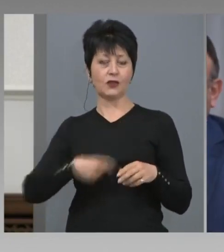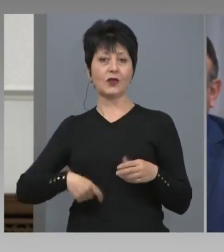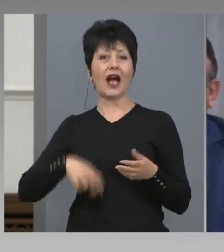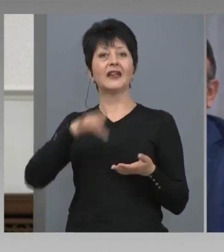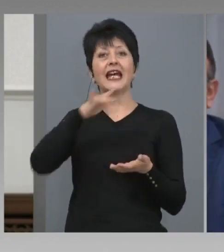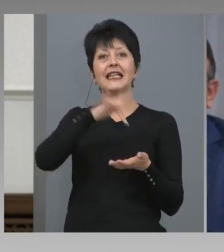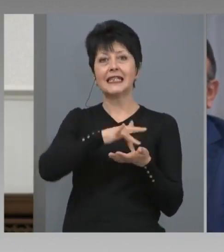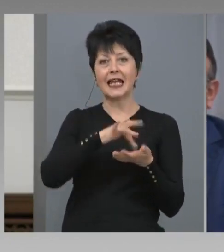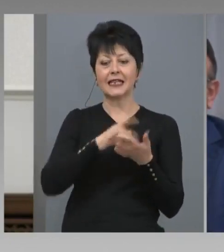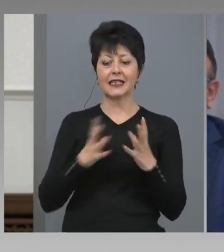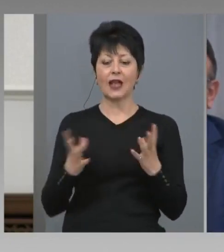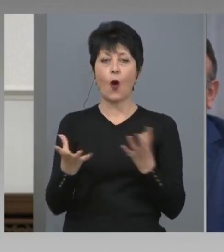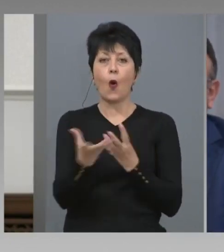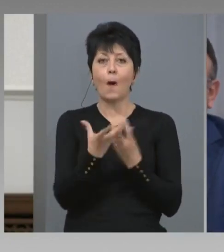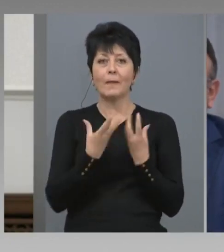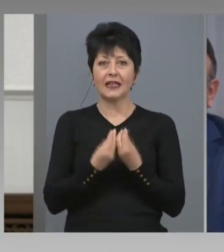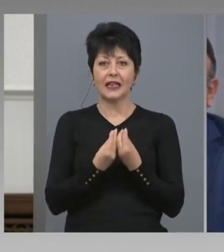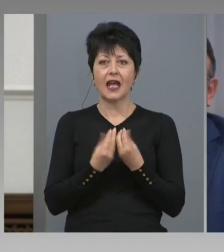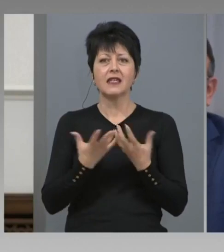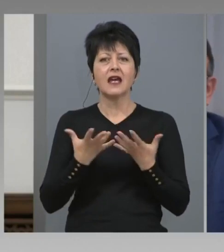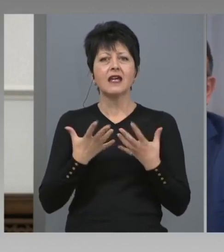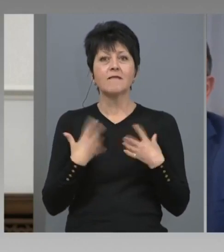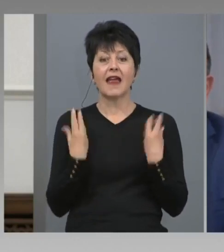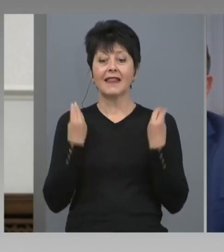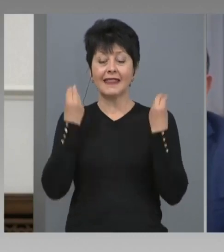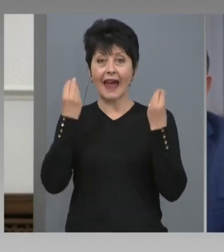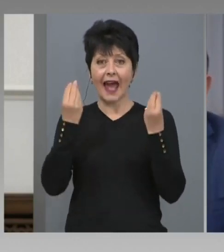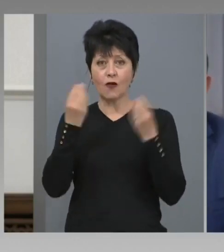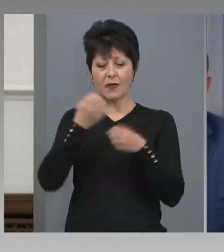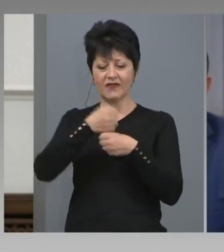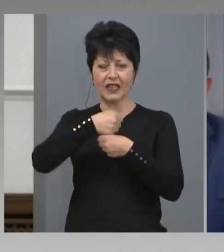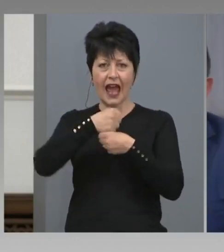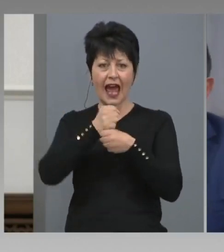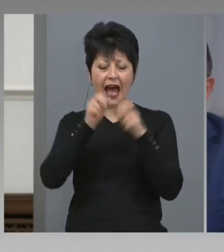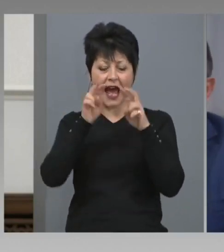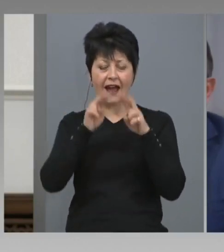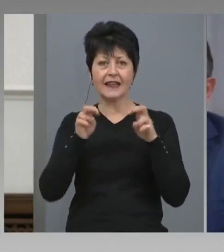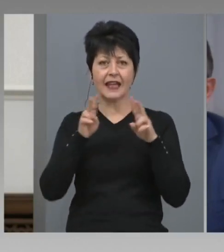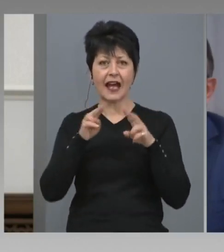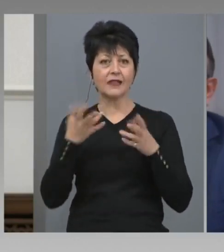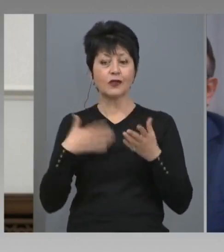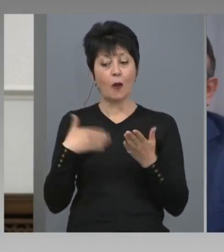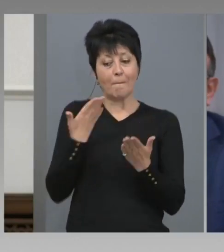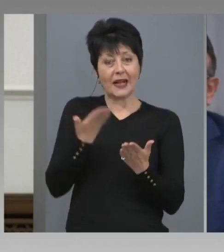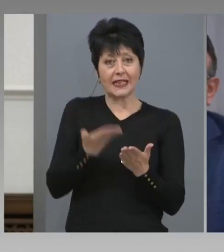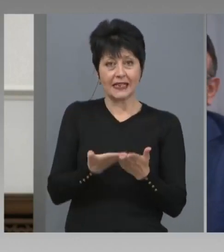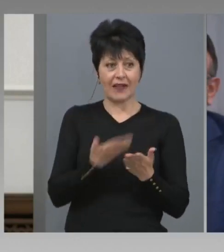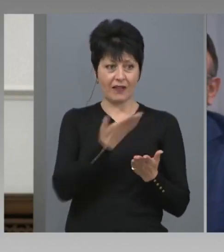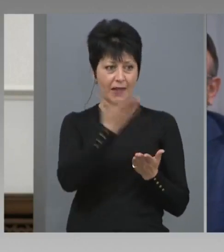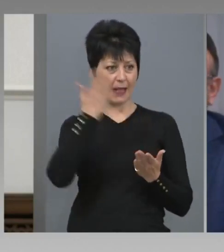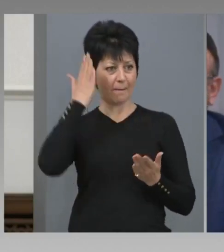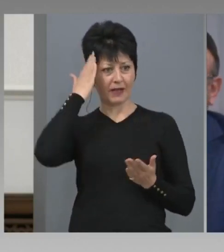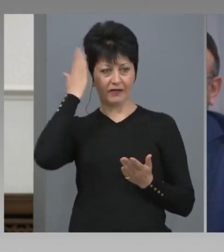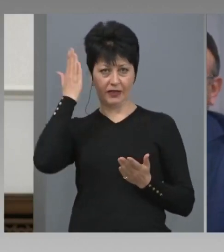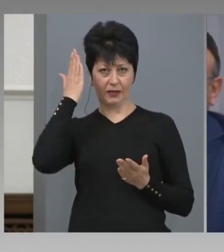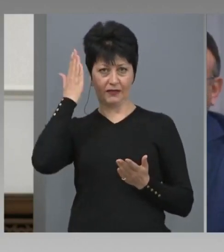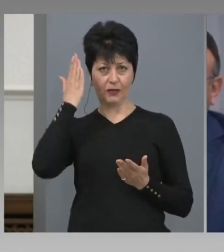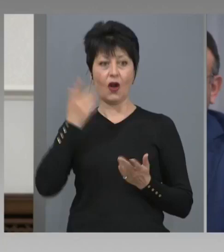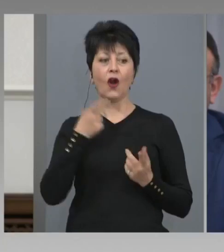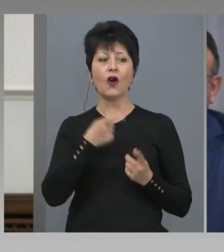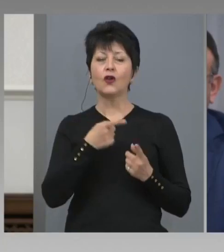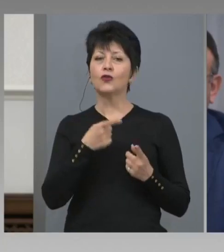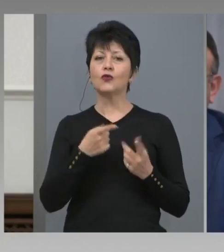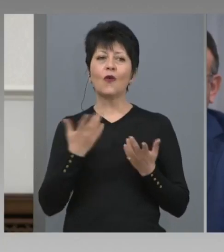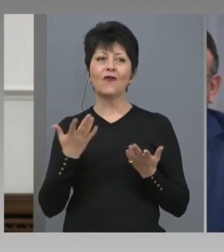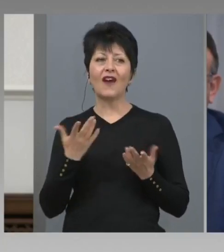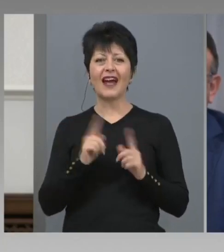обединени, имаме ни от най-хубавите предсказващи анализи, които представяме на правителството. Но това са, разбира се, неща, които